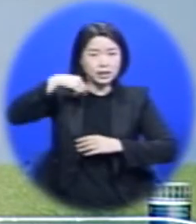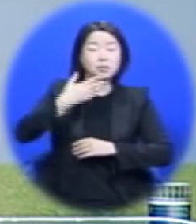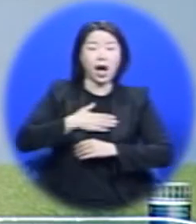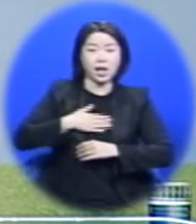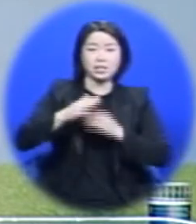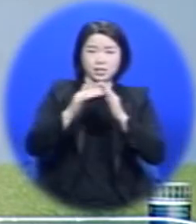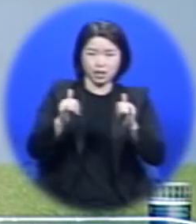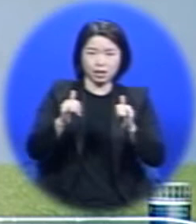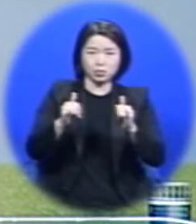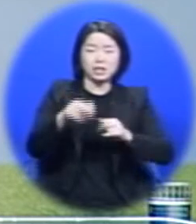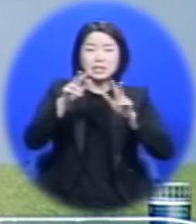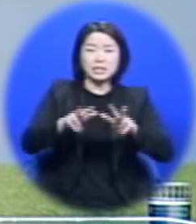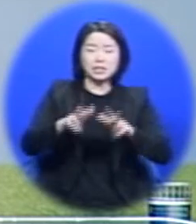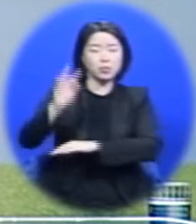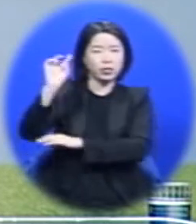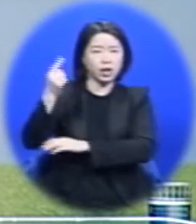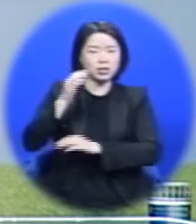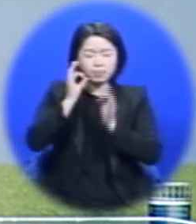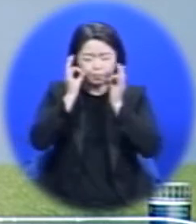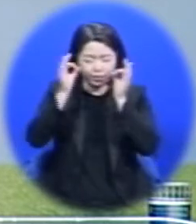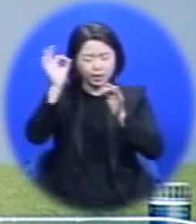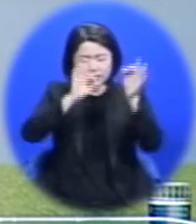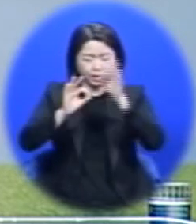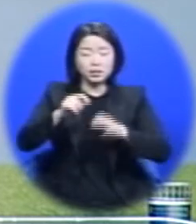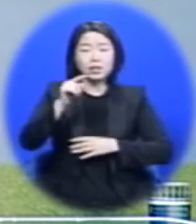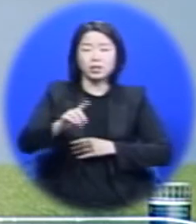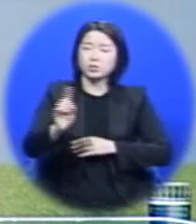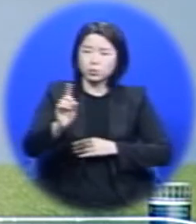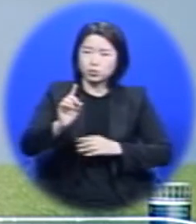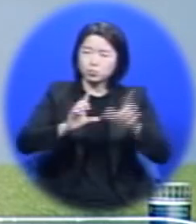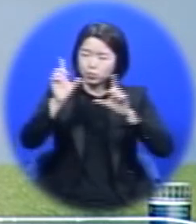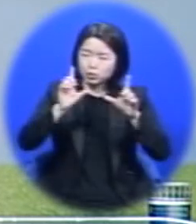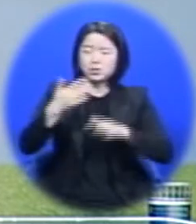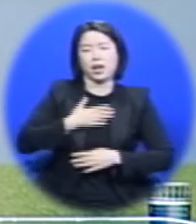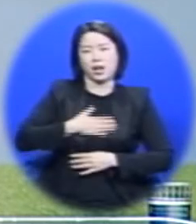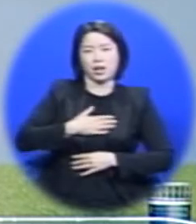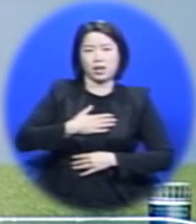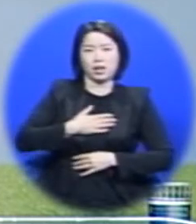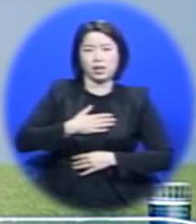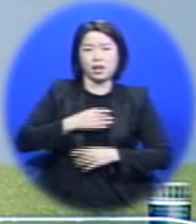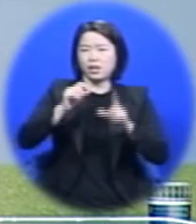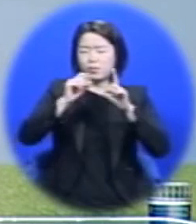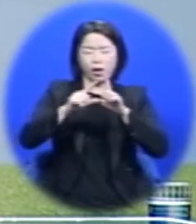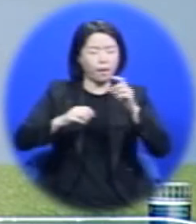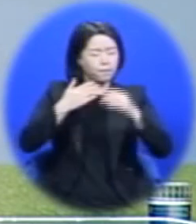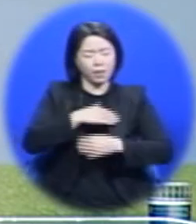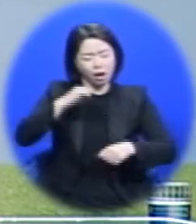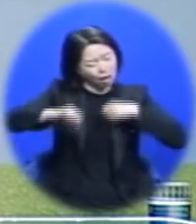사람은 지금 다윗이 애타게 주님을 찾는다는 게 어떤 상태인지를 압니다. 거의